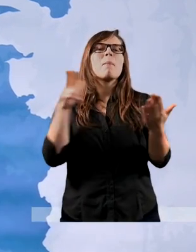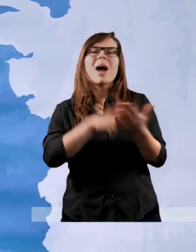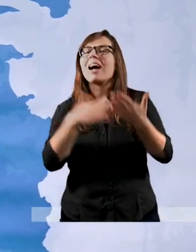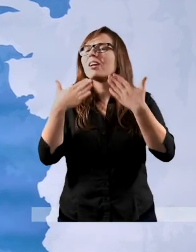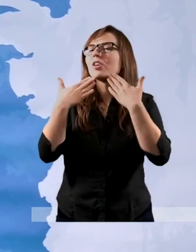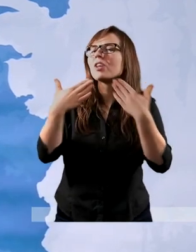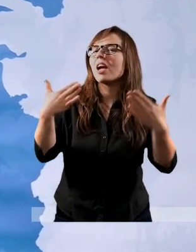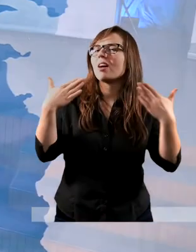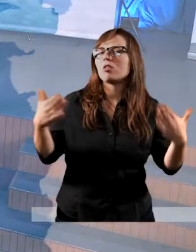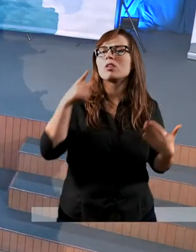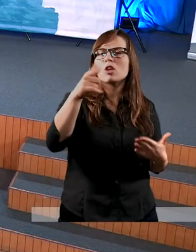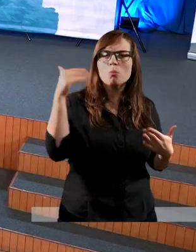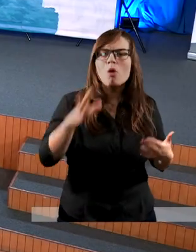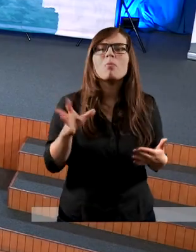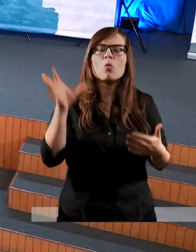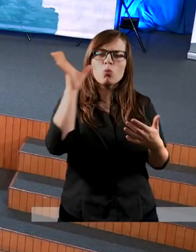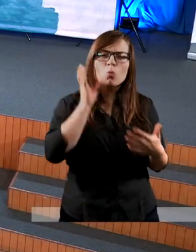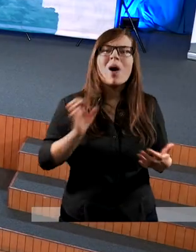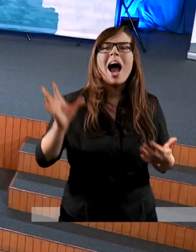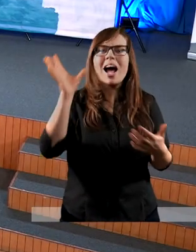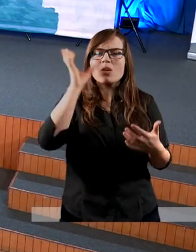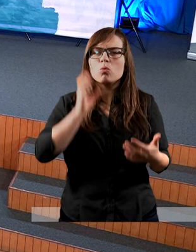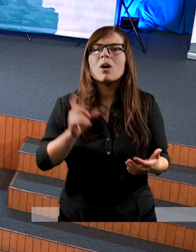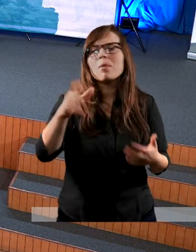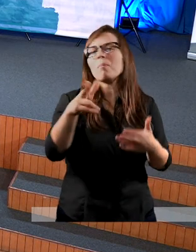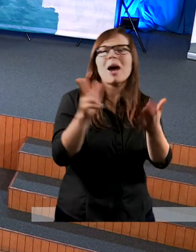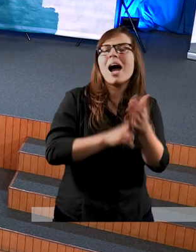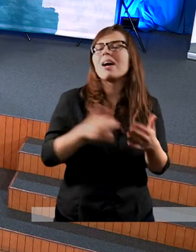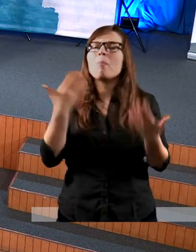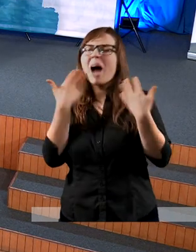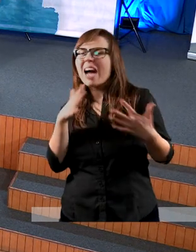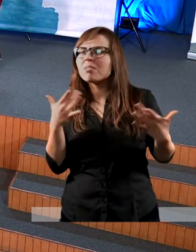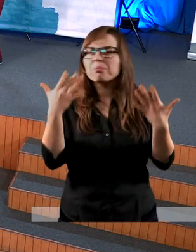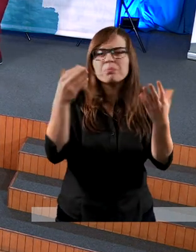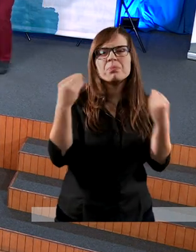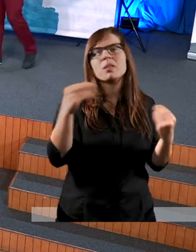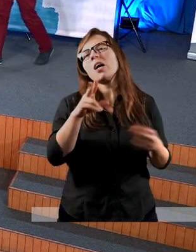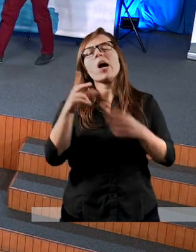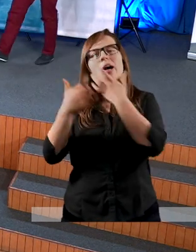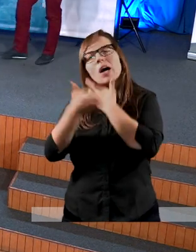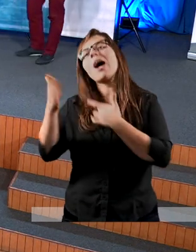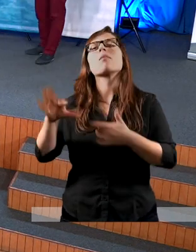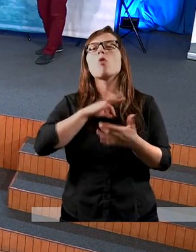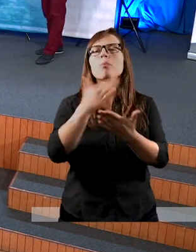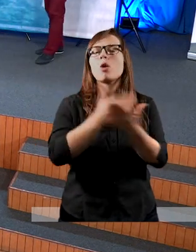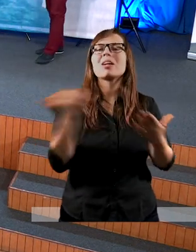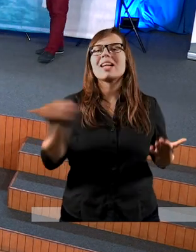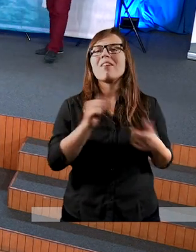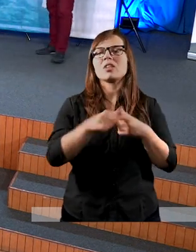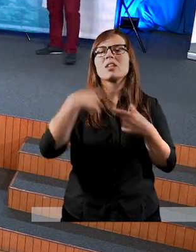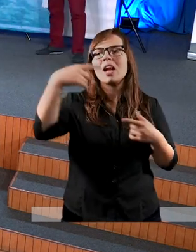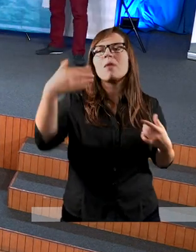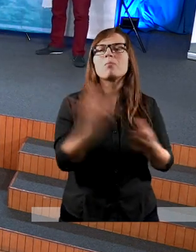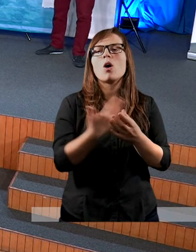Mareczku, dziękuję ci serdecznie. Można byłoby cię słuchać i słuchać. Jeżeli wy lubicie słuchać Marka, bo Marek nie pierwszy raz jest w moim programie, to zapraszam